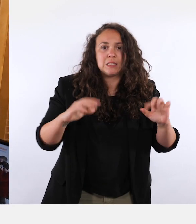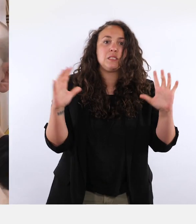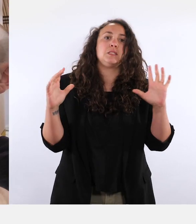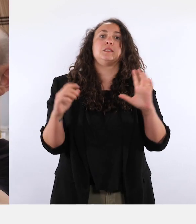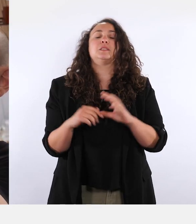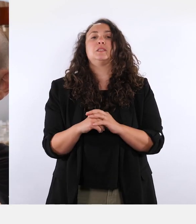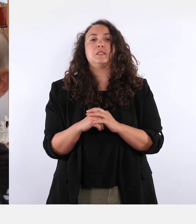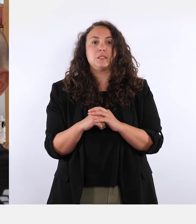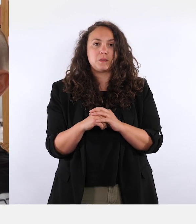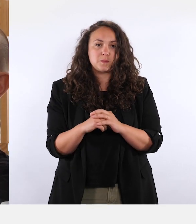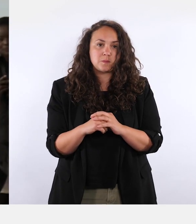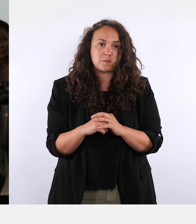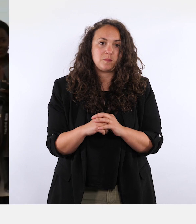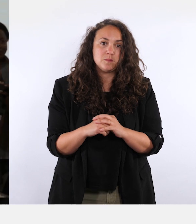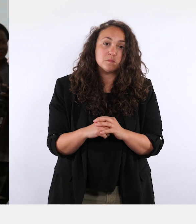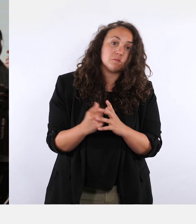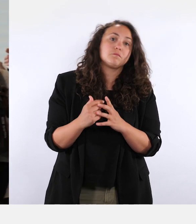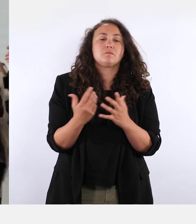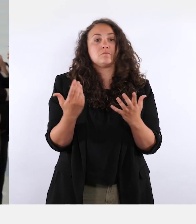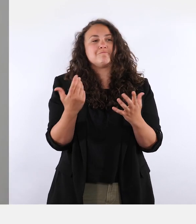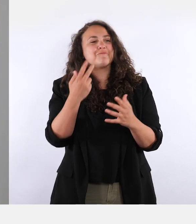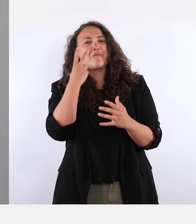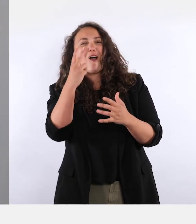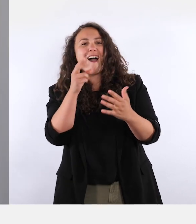intensité incroyable.